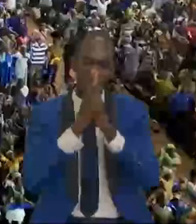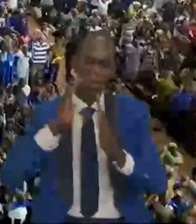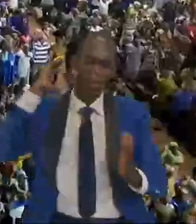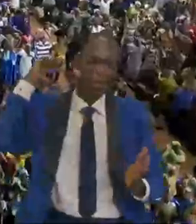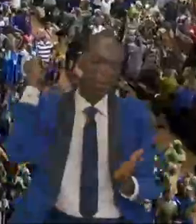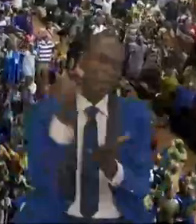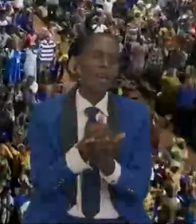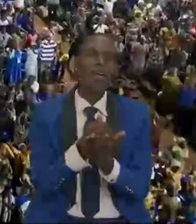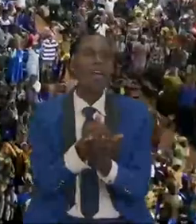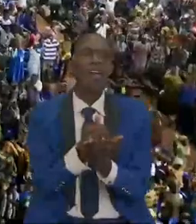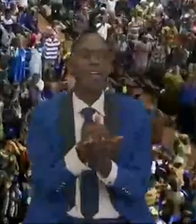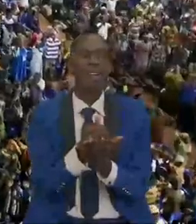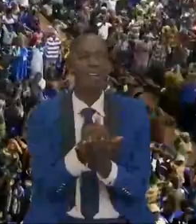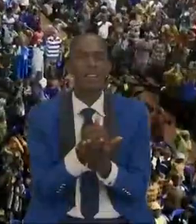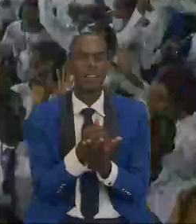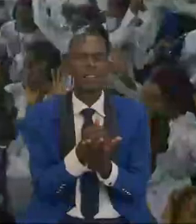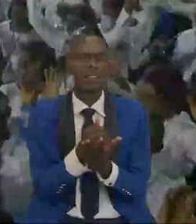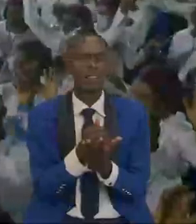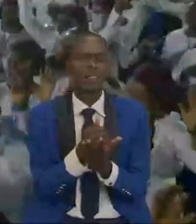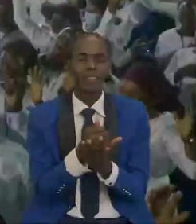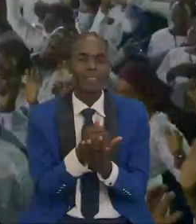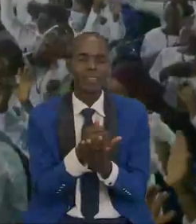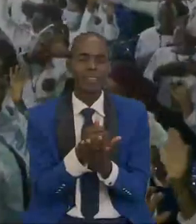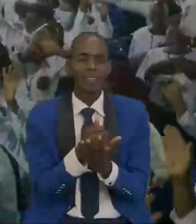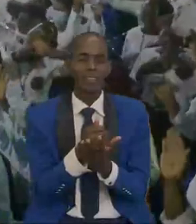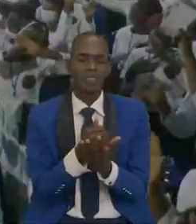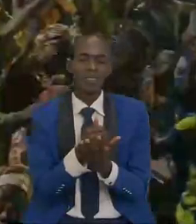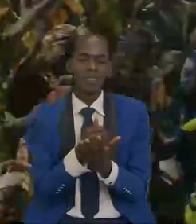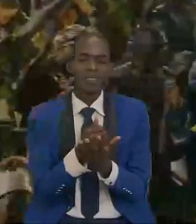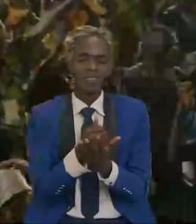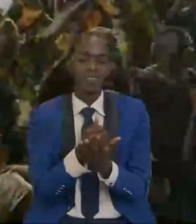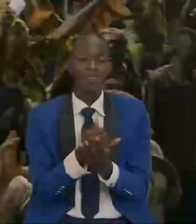Au nom de Jésus, nous prions.